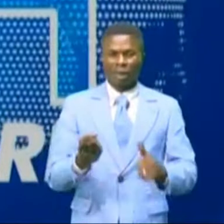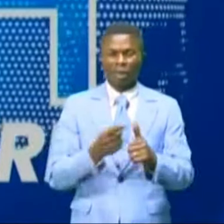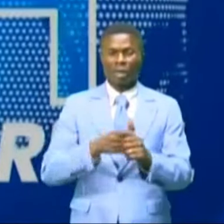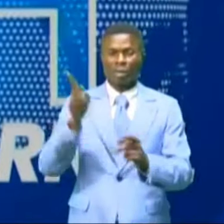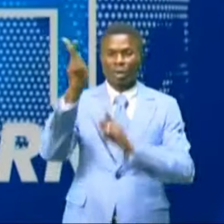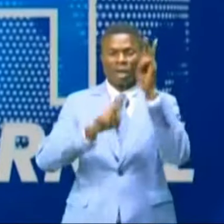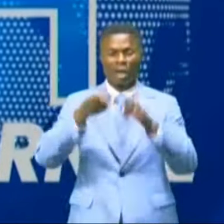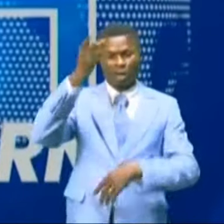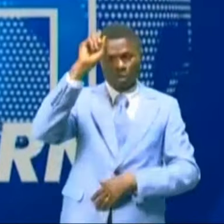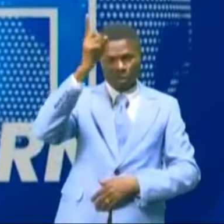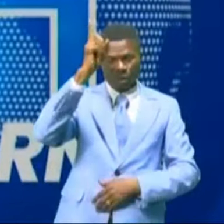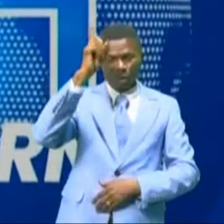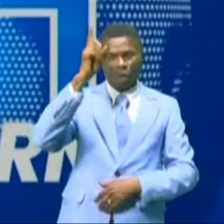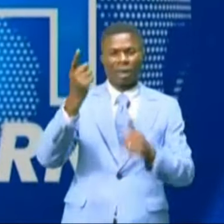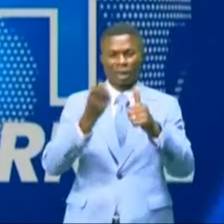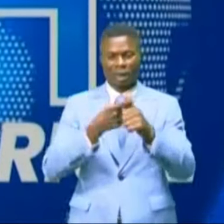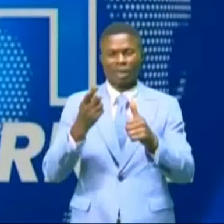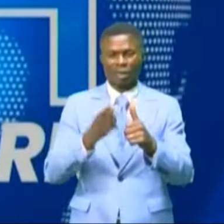peuple d'abord.